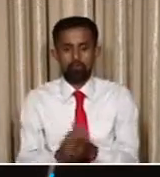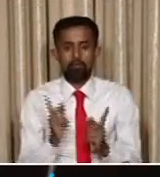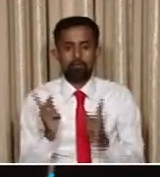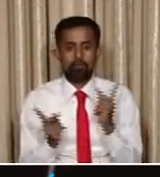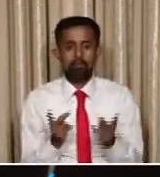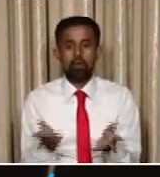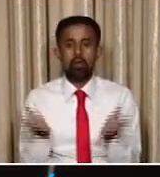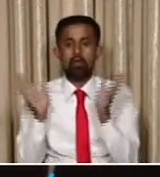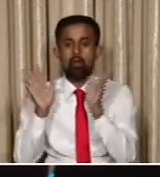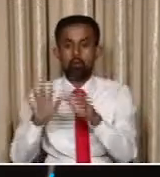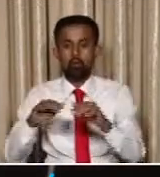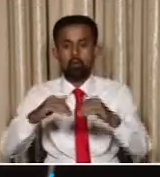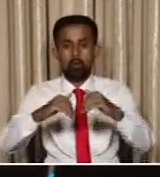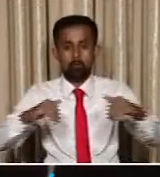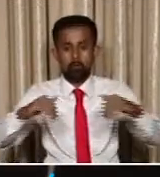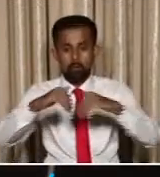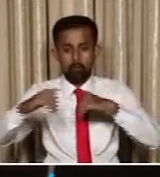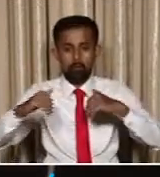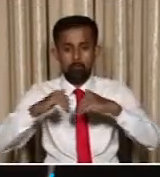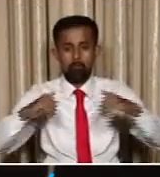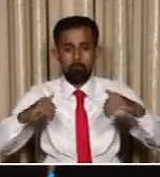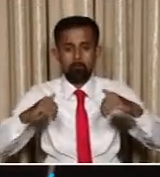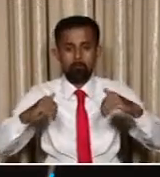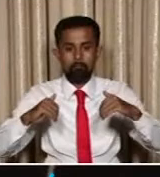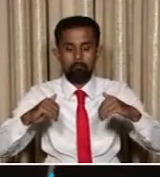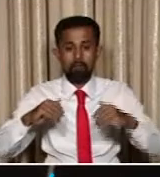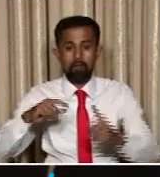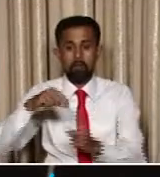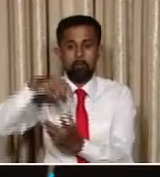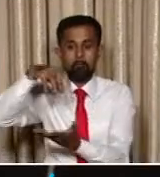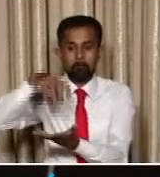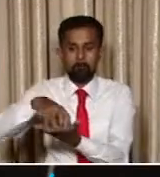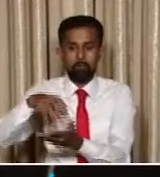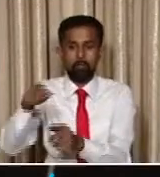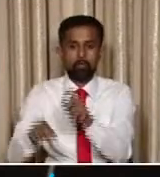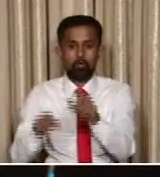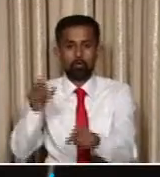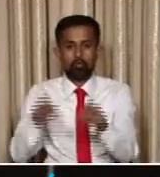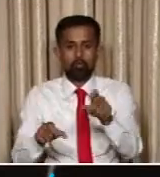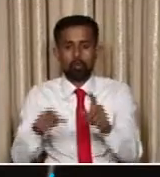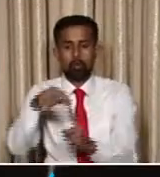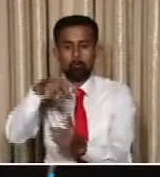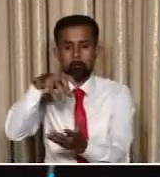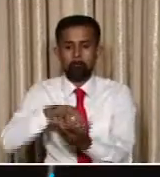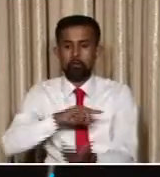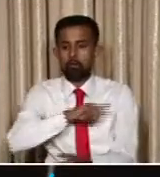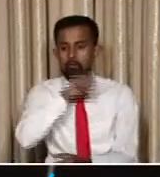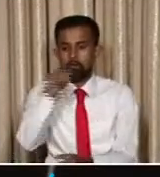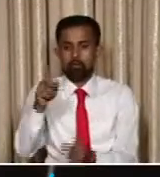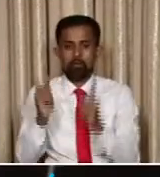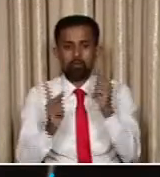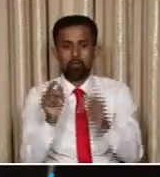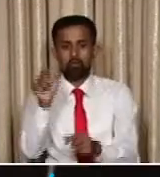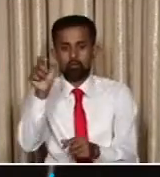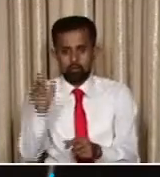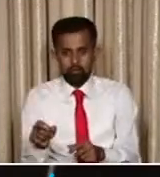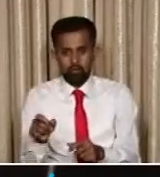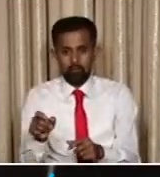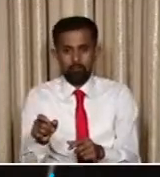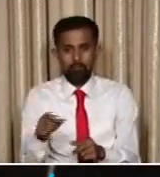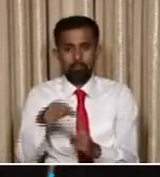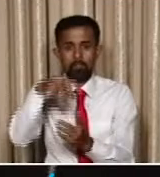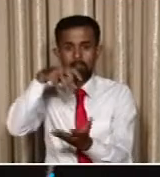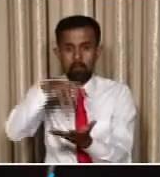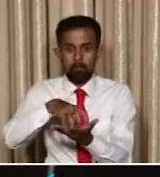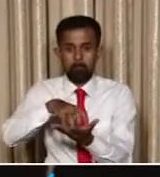सांचारक कलाप वेन किरीम तुलिन वेन्ने ए पलाते इन जनतावटत् ए पलातेट यन सांचारकेयिन्टत् ए